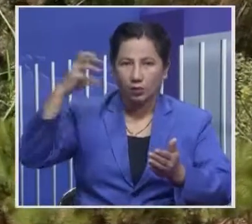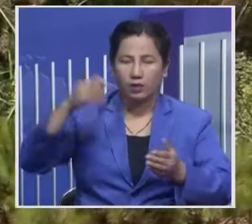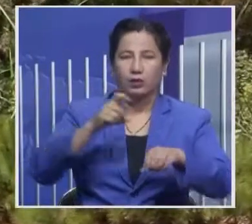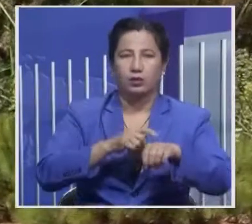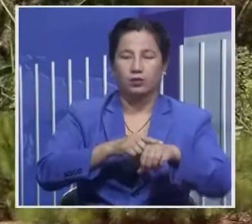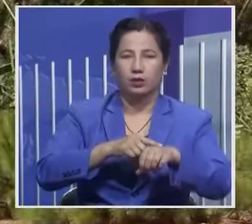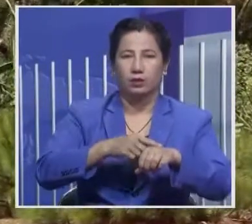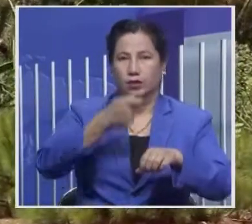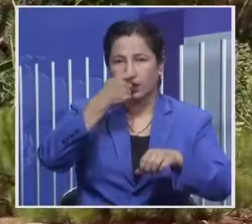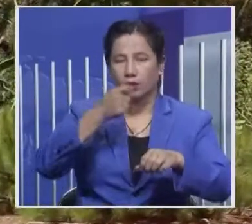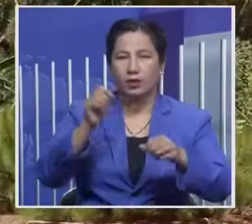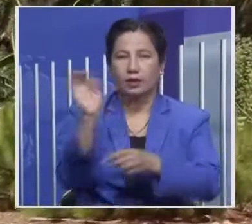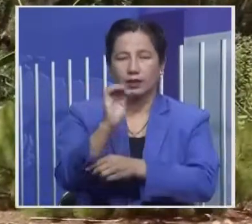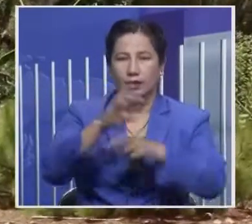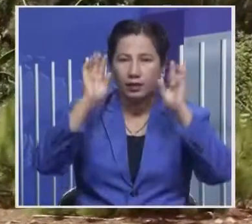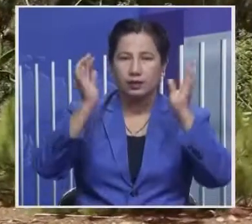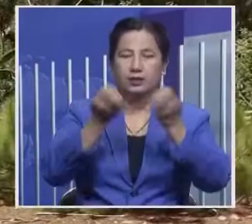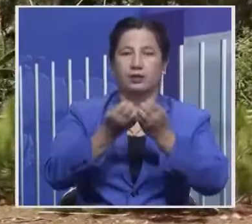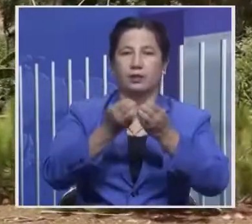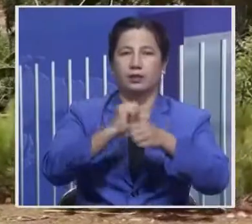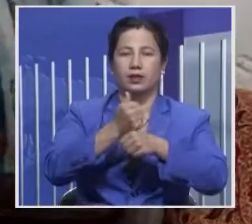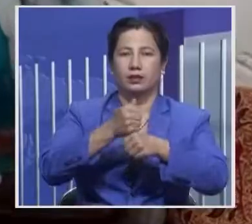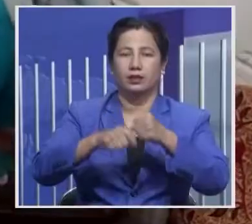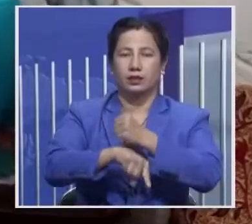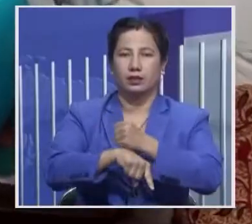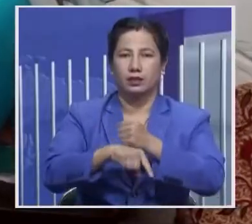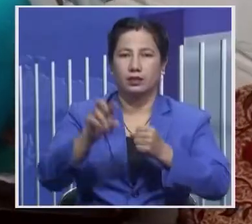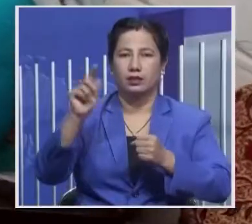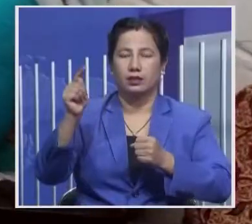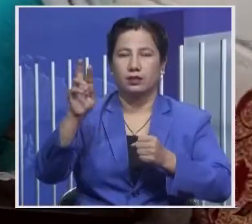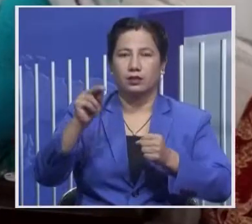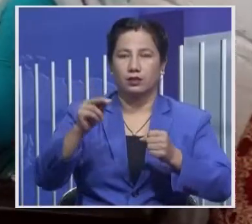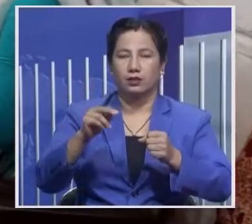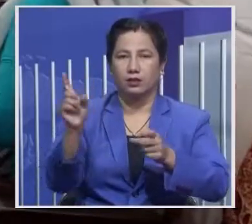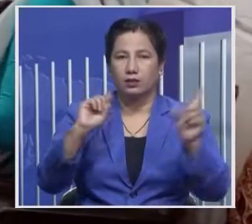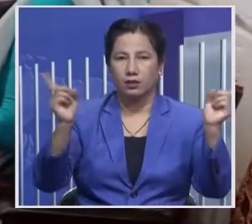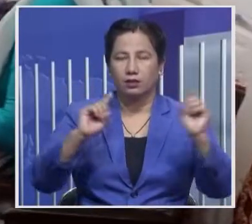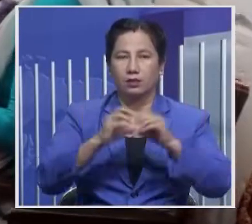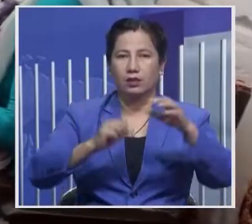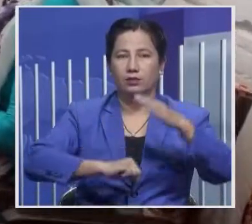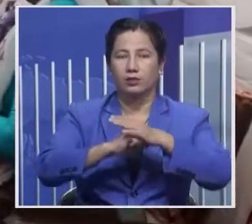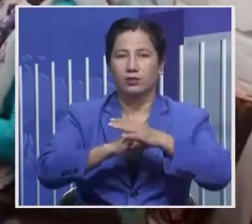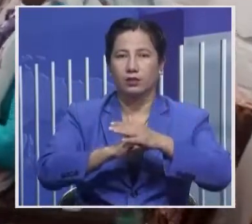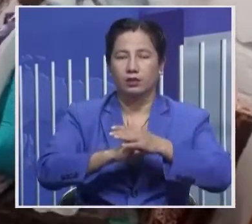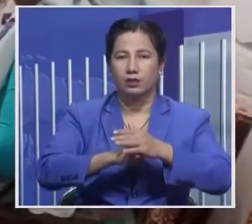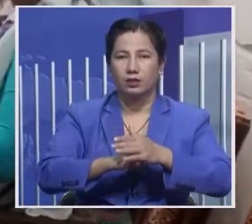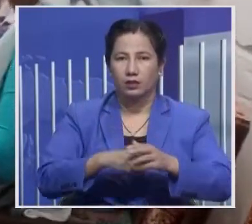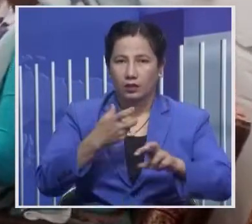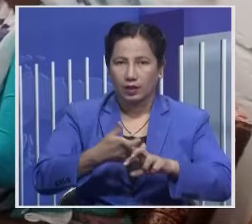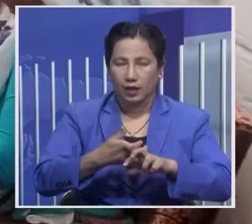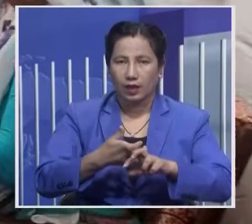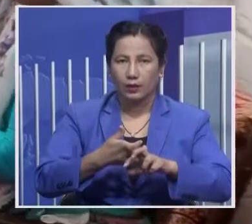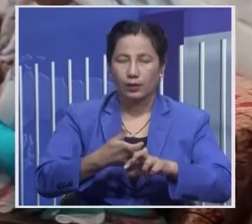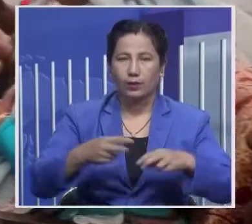विकटका नागरिकलाई सामाजिक सुरक्षा तथा एकीकृत सम्पत्ति कर सम्बन्धी सेवा लिन नगरपालिका पुग्नु पर्दाको शास्ति